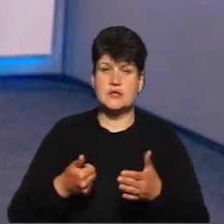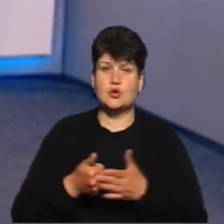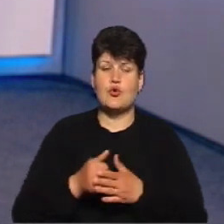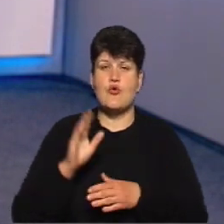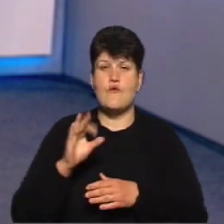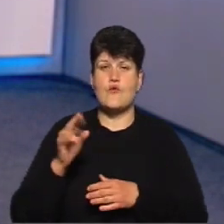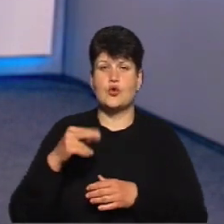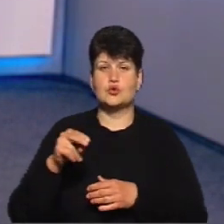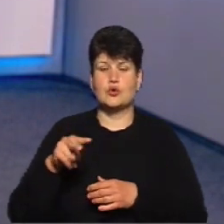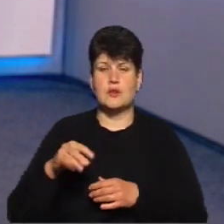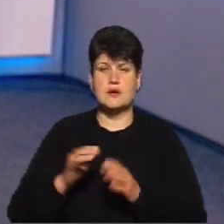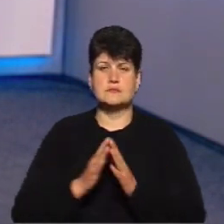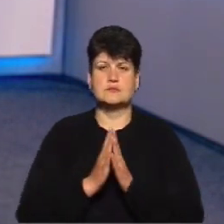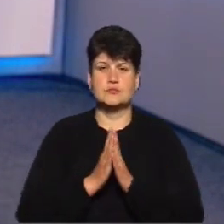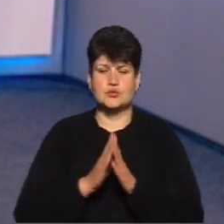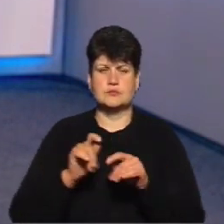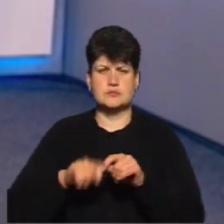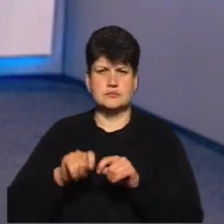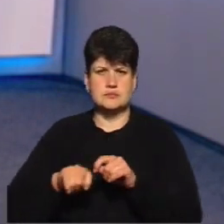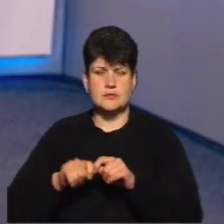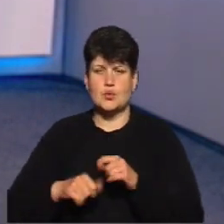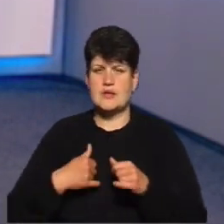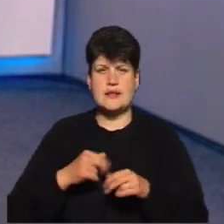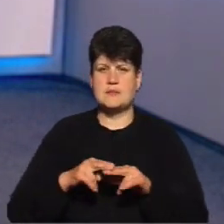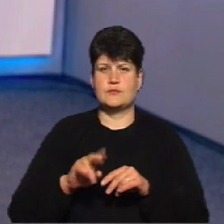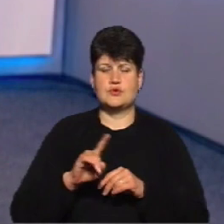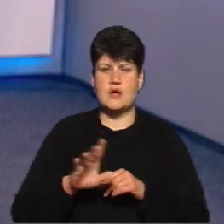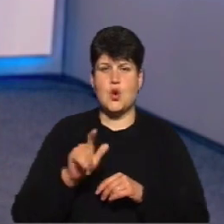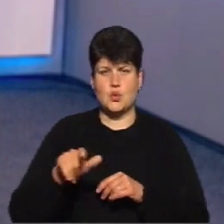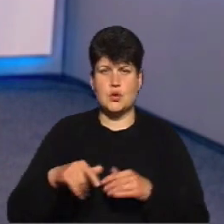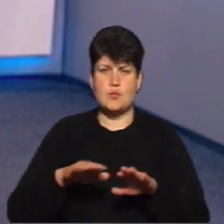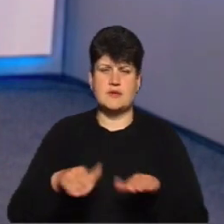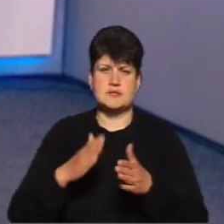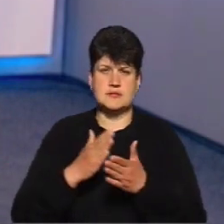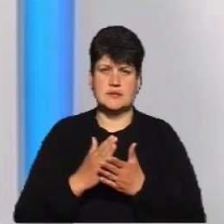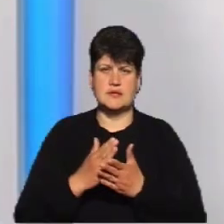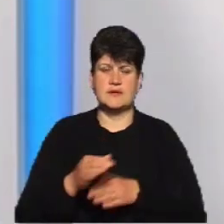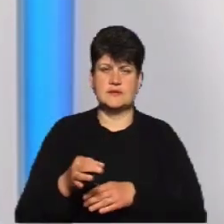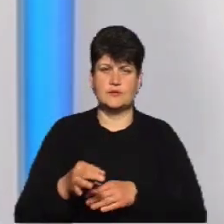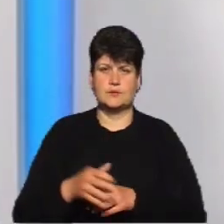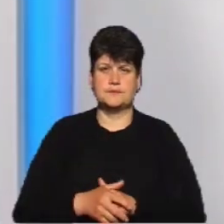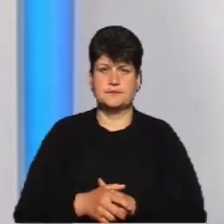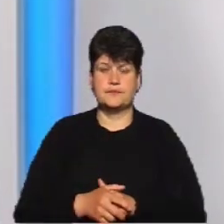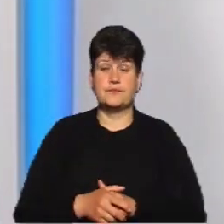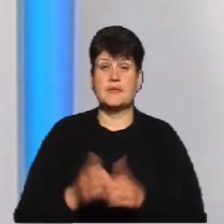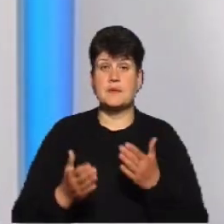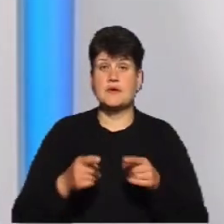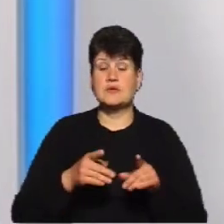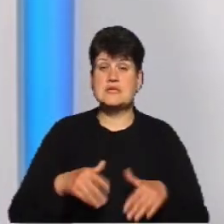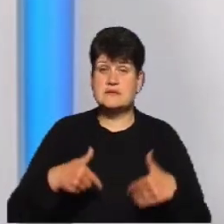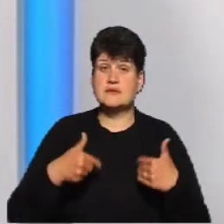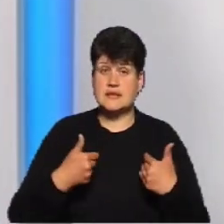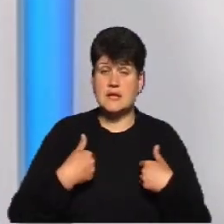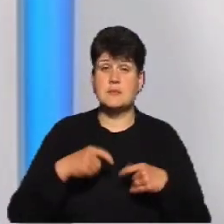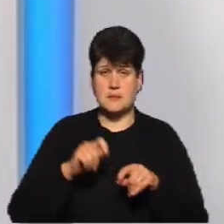наприклад, дослідіть, хоч у нас не паспортизована, але люди купаються, наприклад, в якомусь ставку озерці? Ну, якби вони зверталися, ми би обстежували.